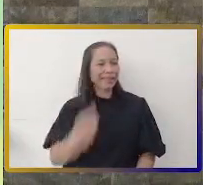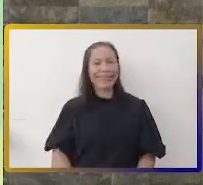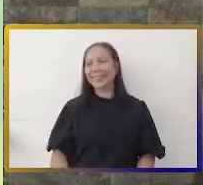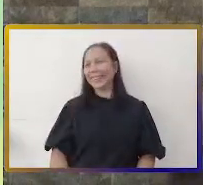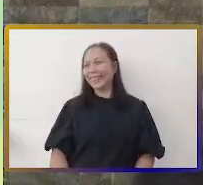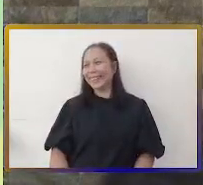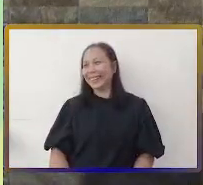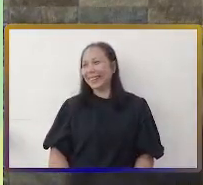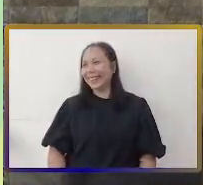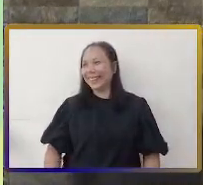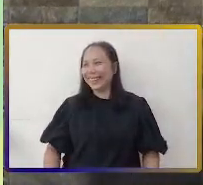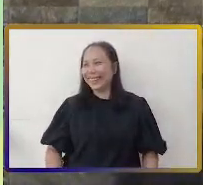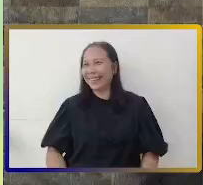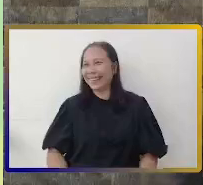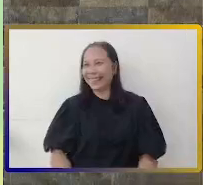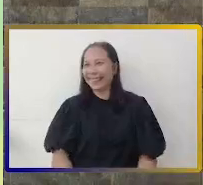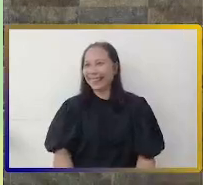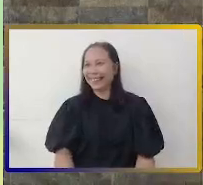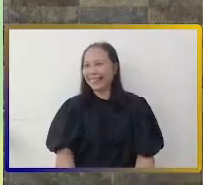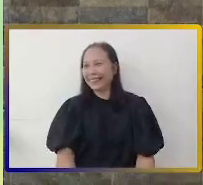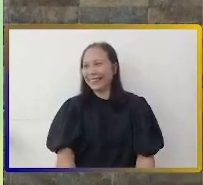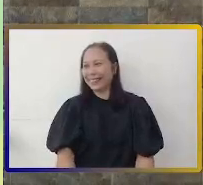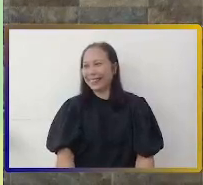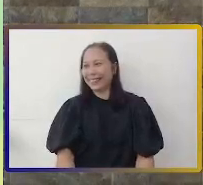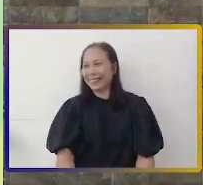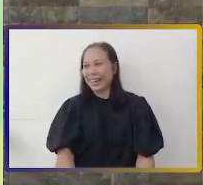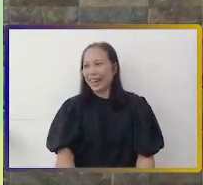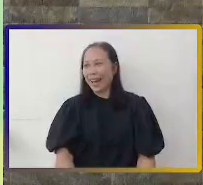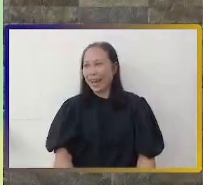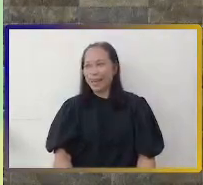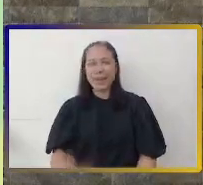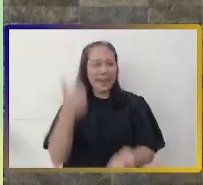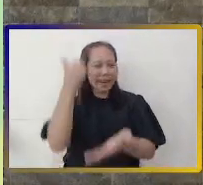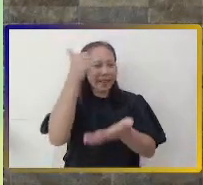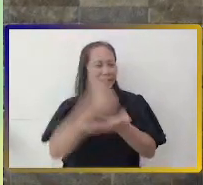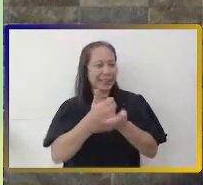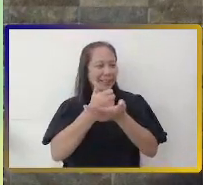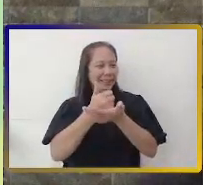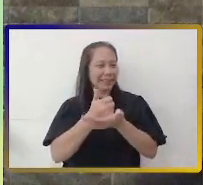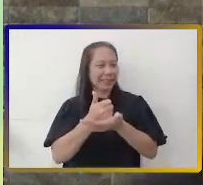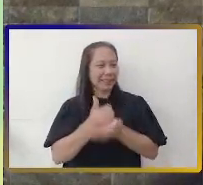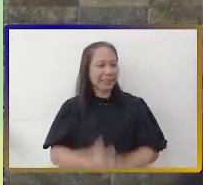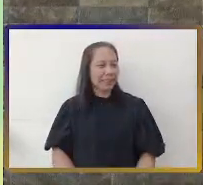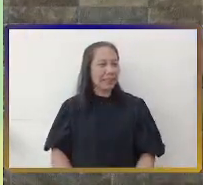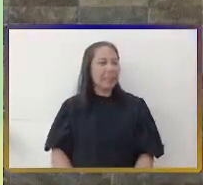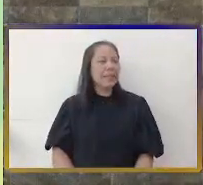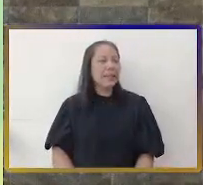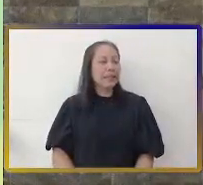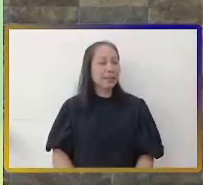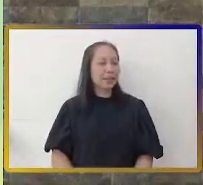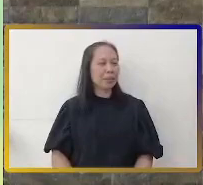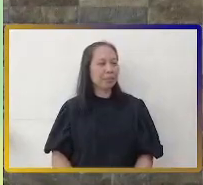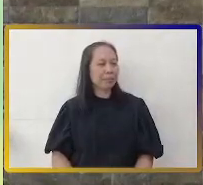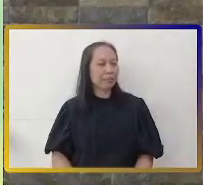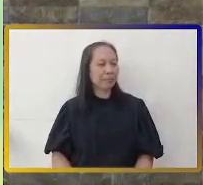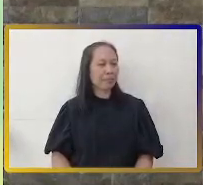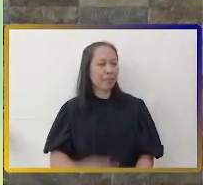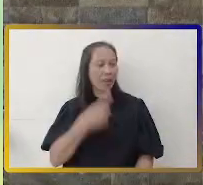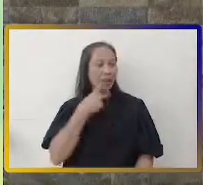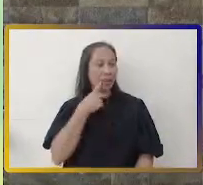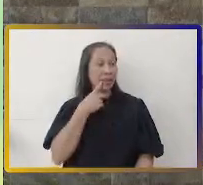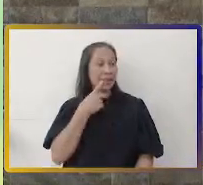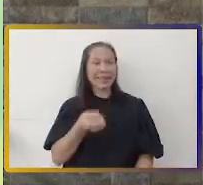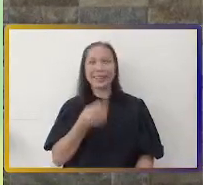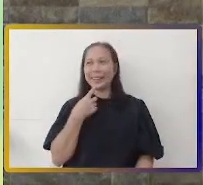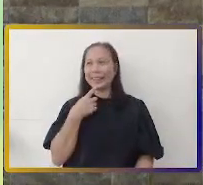kay Three are you there Amen yon amen amen All right parang